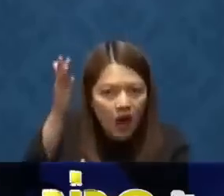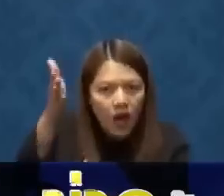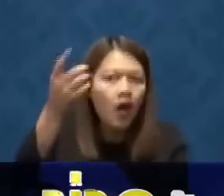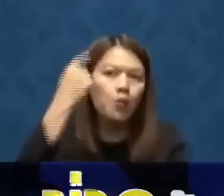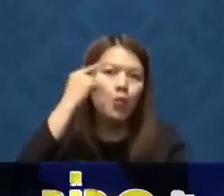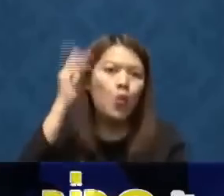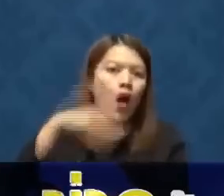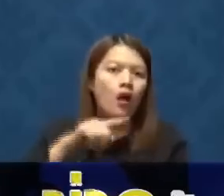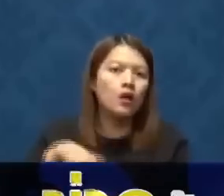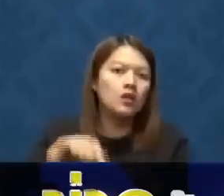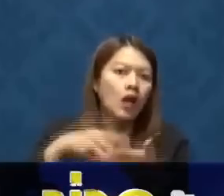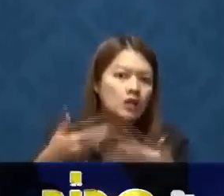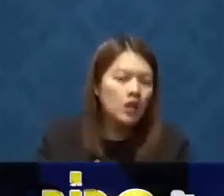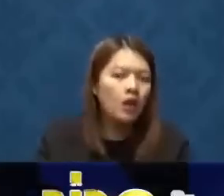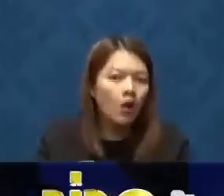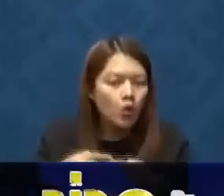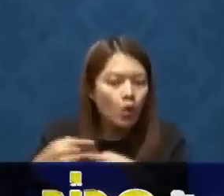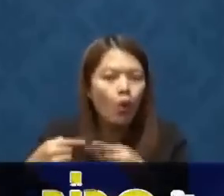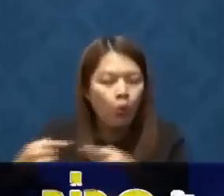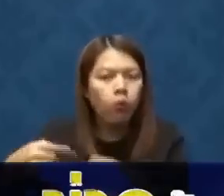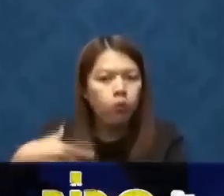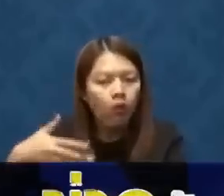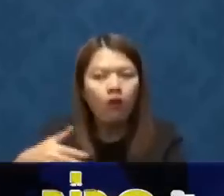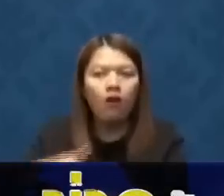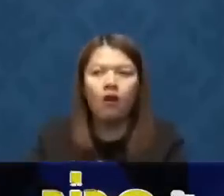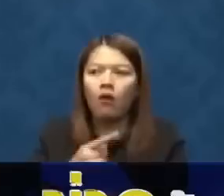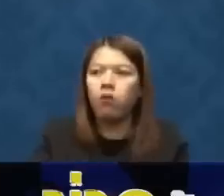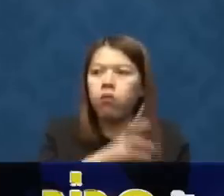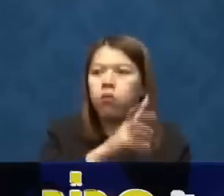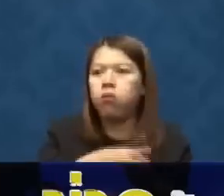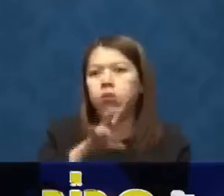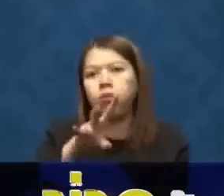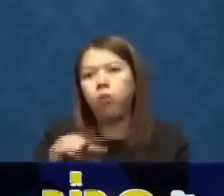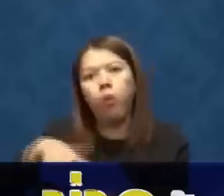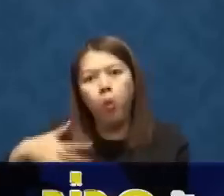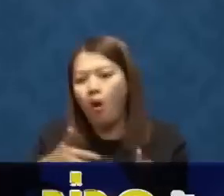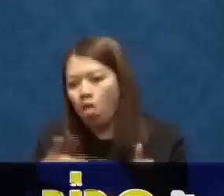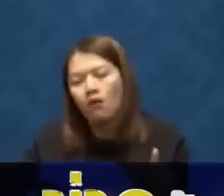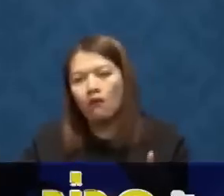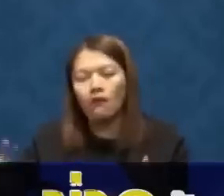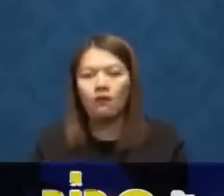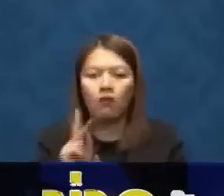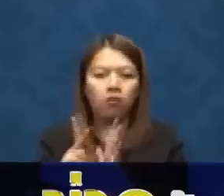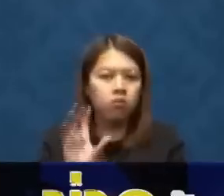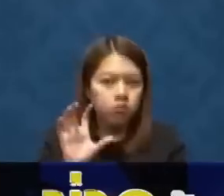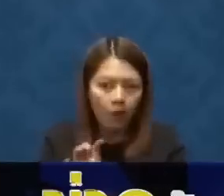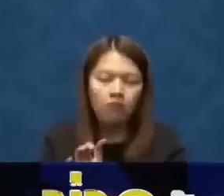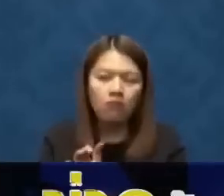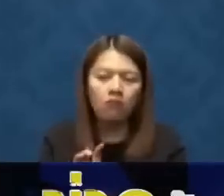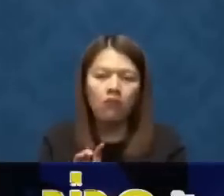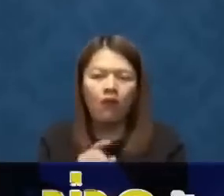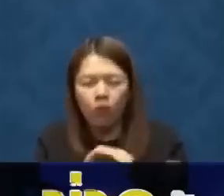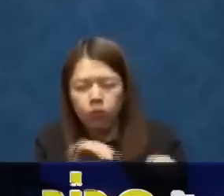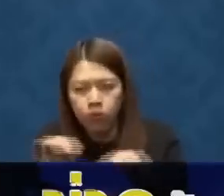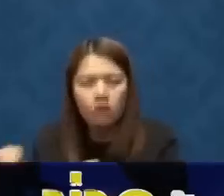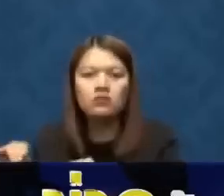ะมีมากว่าจะเลือกตั้งเสร็จกว่าจะเสร็จสิ้นกระบวนความอีก 6-7 เดือนก็เท่ากับการเลื่อนบังคับใช้พ.ร.บ.อุ้มหายและซ้อมท